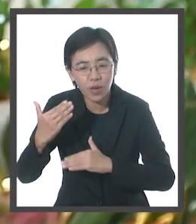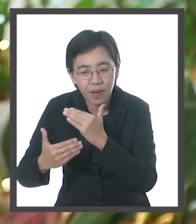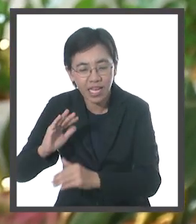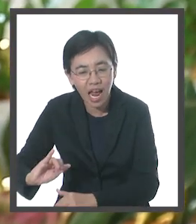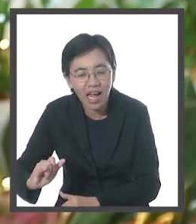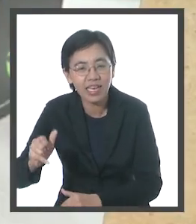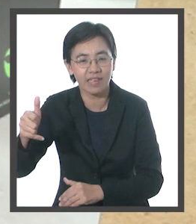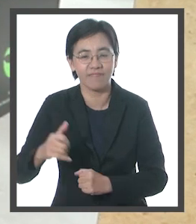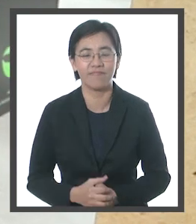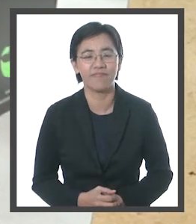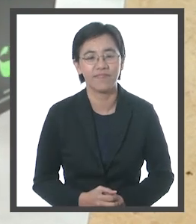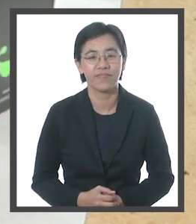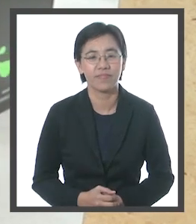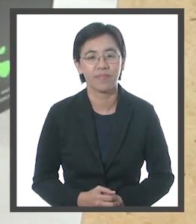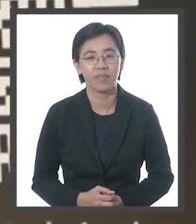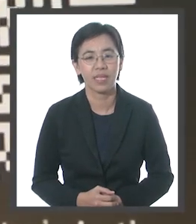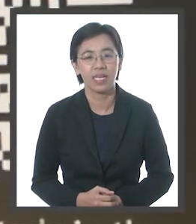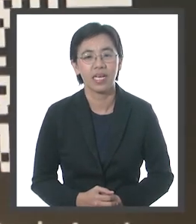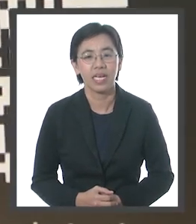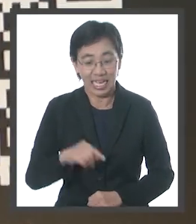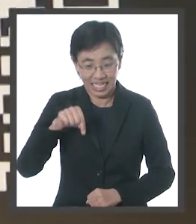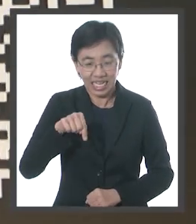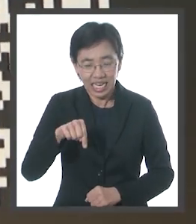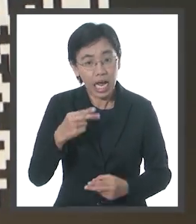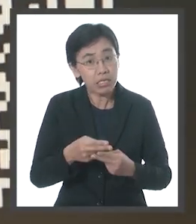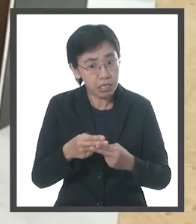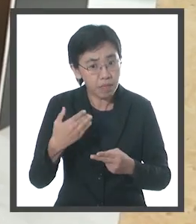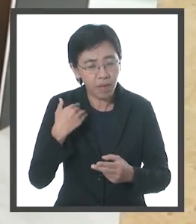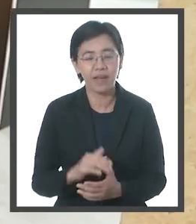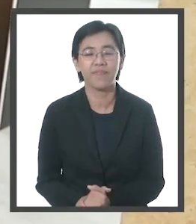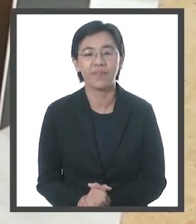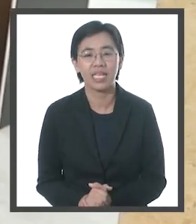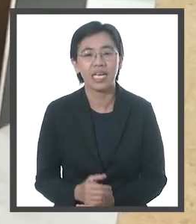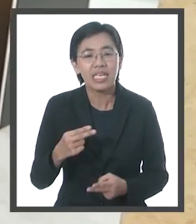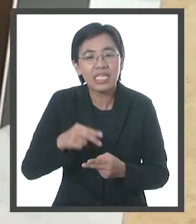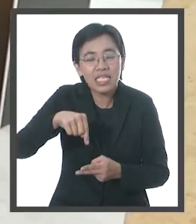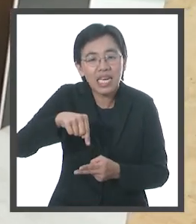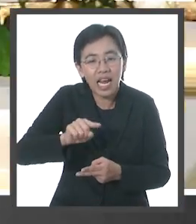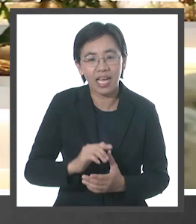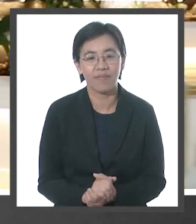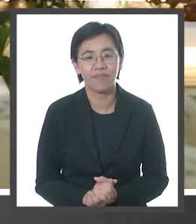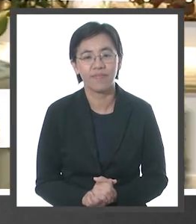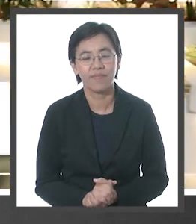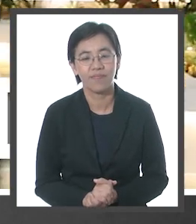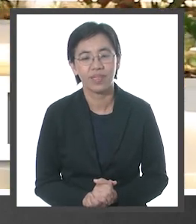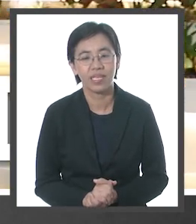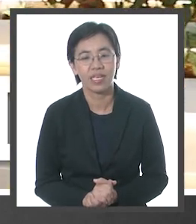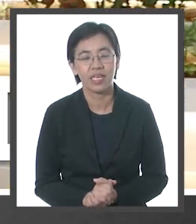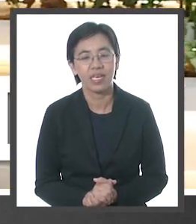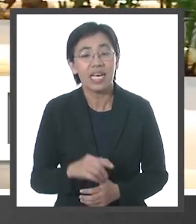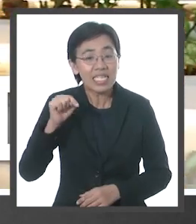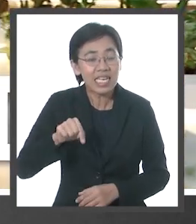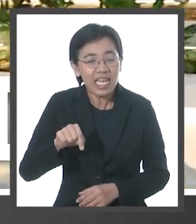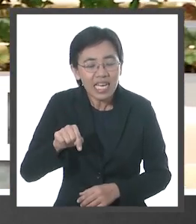า well-being นะคะ ซึ่งพื้นที่ที่เราอยู่ตรงนี้นี่มีชื่อเรียกไหมคะเนี่ย ที่นี่เราเรียกว่าโซนว่า Inspiration Hall น